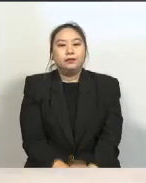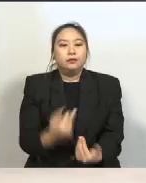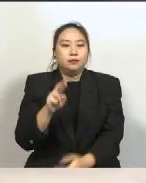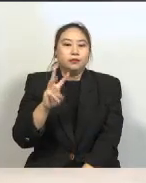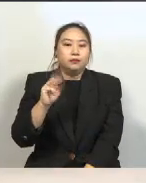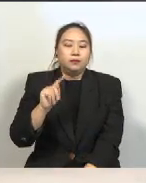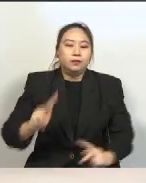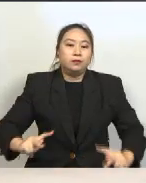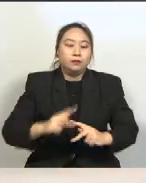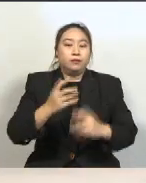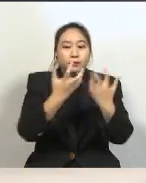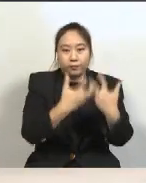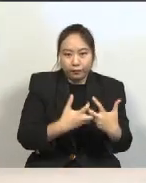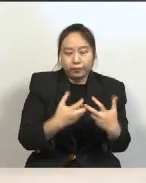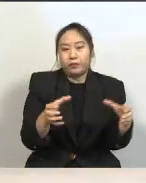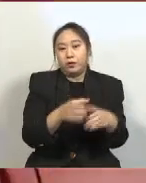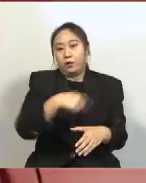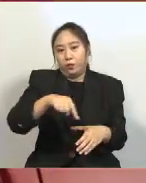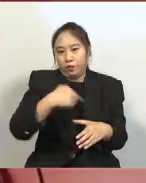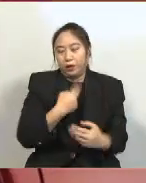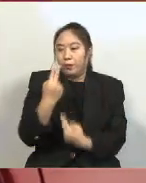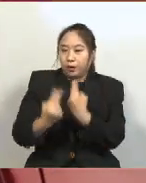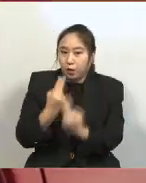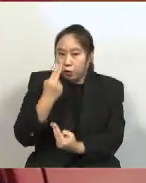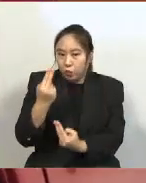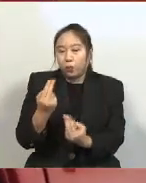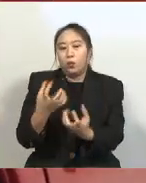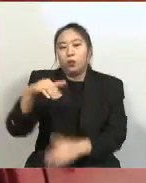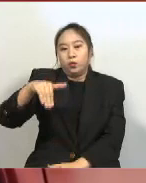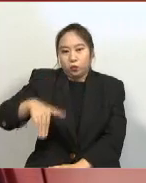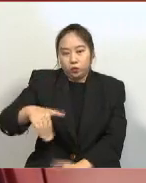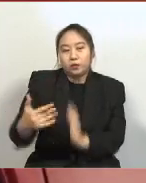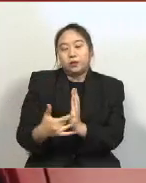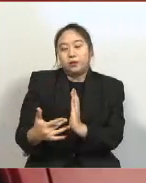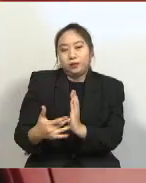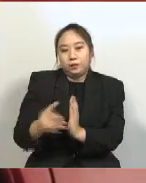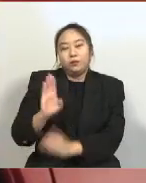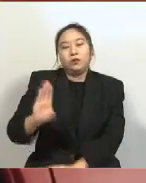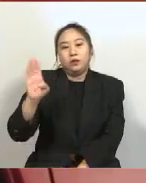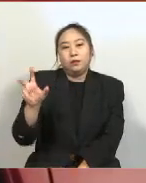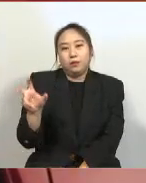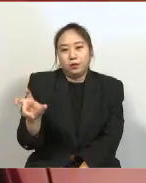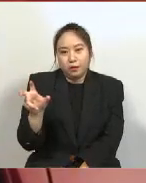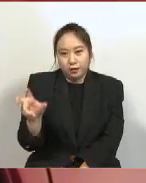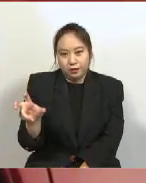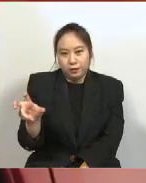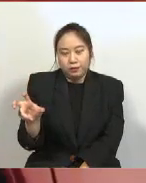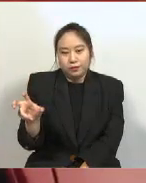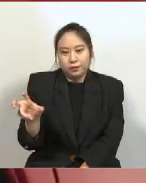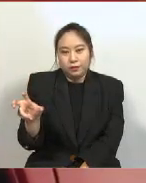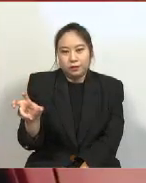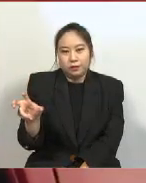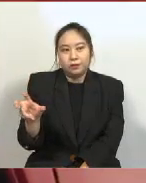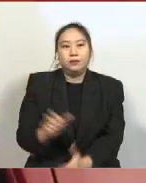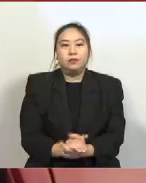นตรีว่าการกระทรวงอุตสาหกรรมและคณะยังได้เยี่ยมชมศูนย์แสดงเทคโนโลยีบริษัทมิตซูบิชิมอเตอร์สคอร์ปอเร